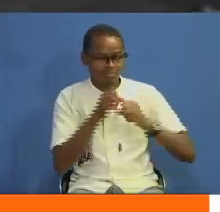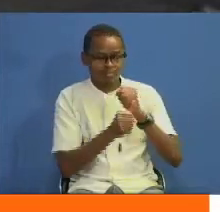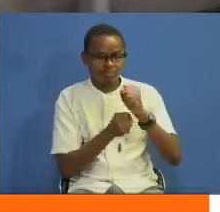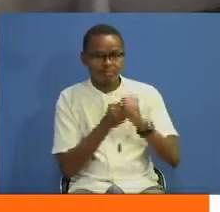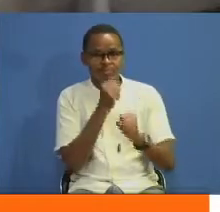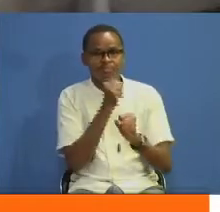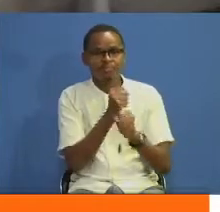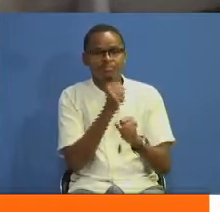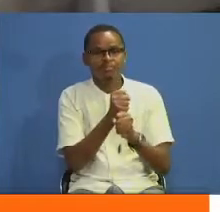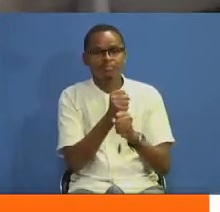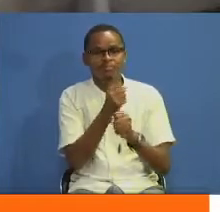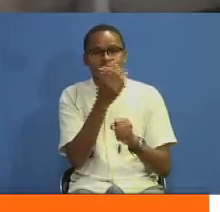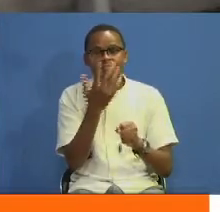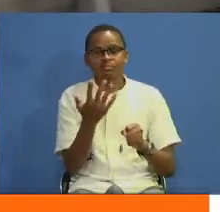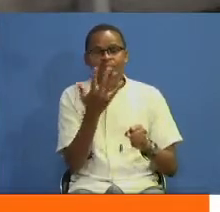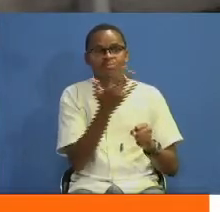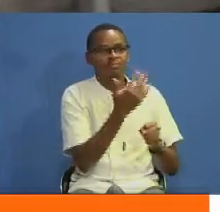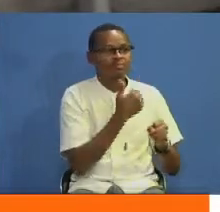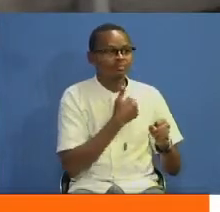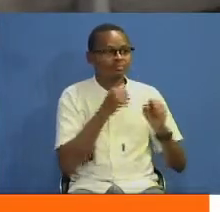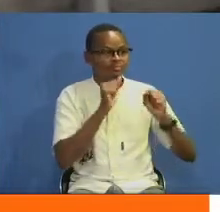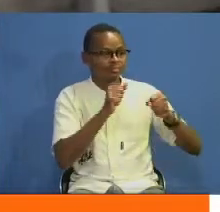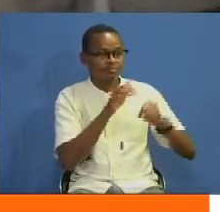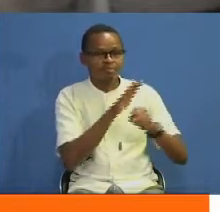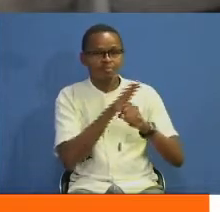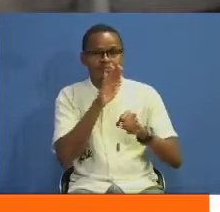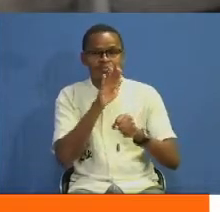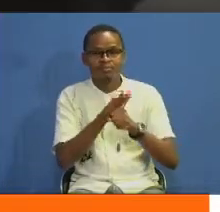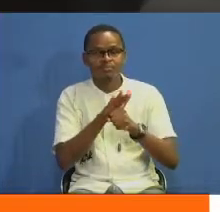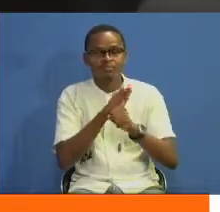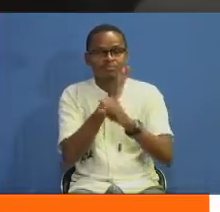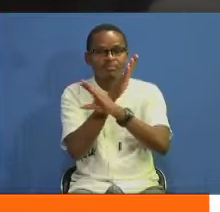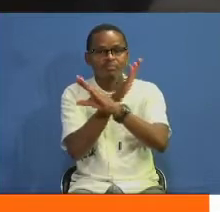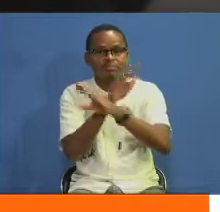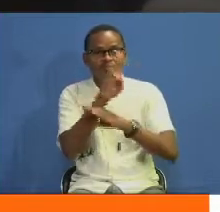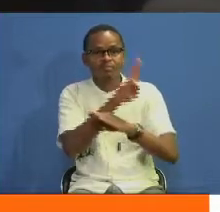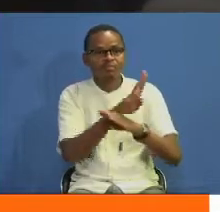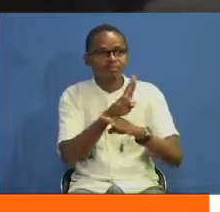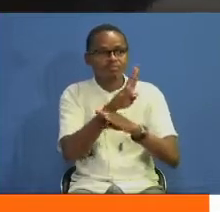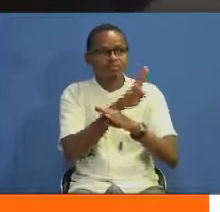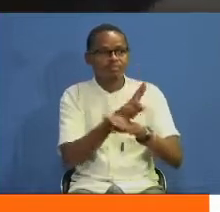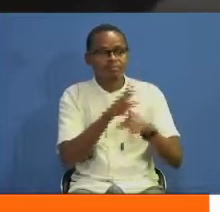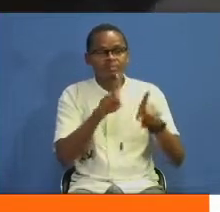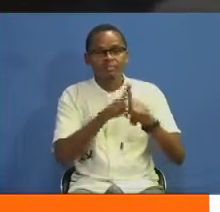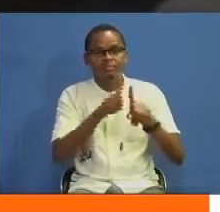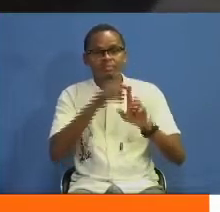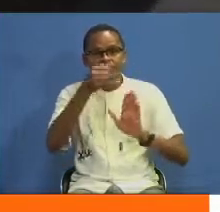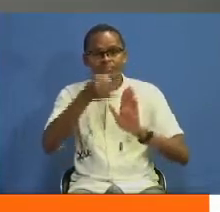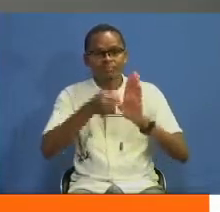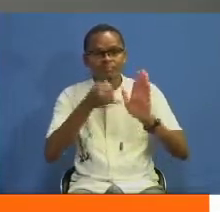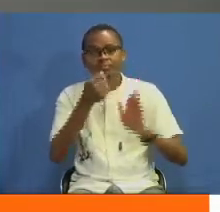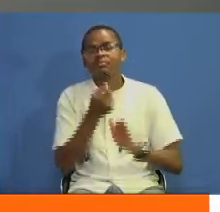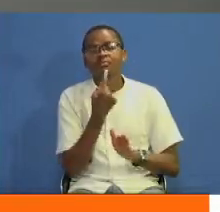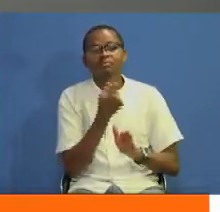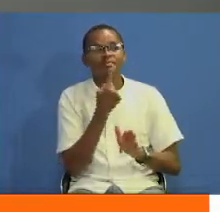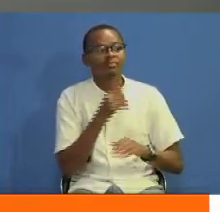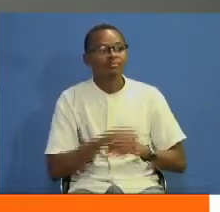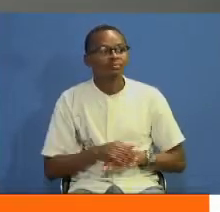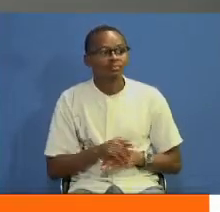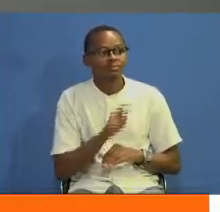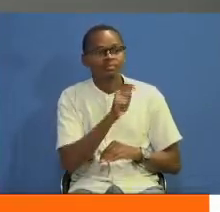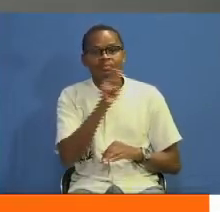kutengeneza karatasi. Anasema bangi ina uwezo mkubwa kwa Zimbabwe kwa matumizi ya viwandani na hata kwa dawa.